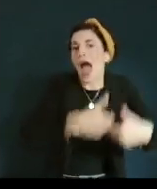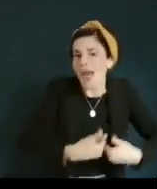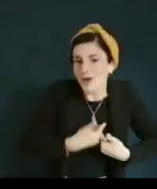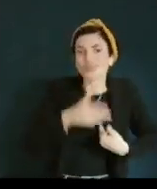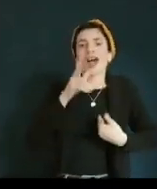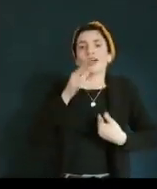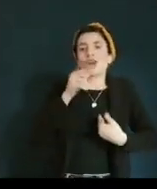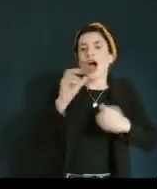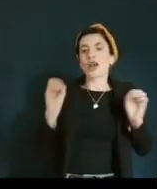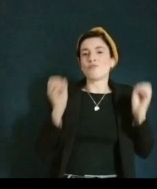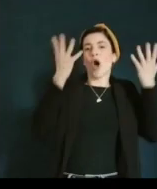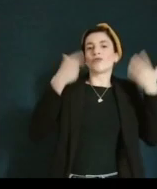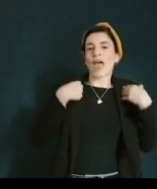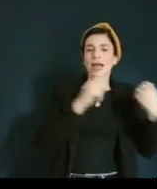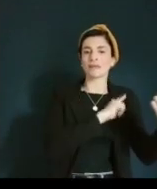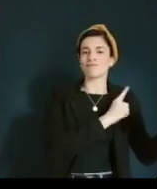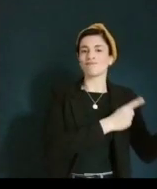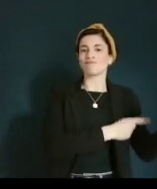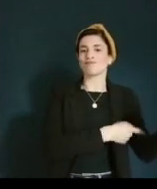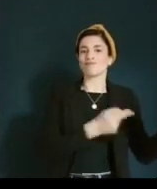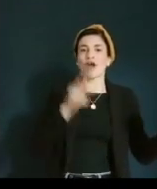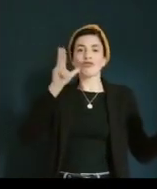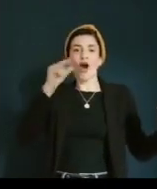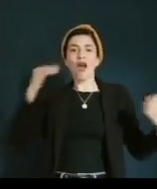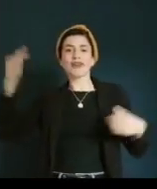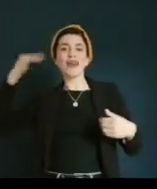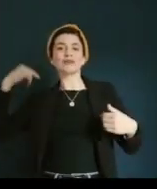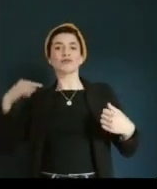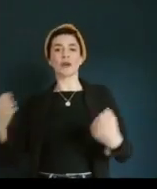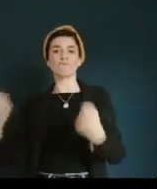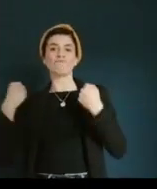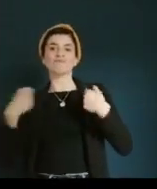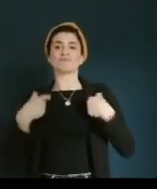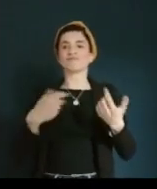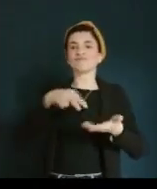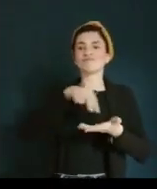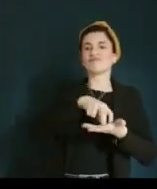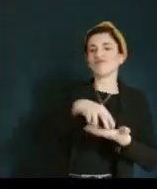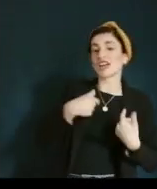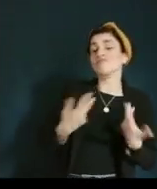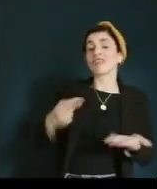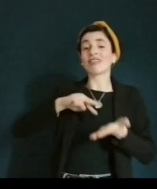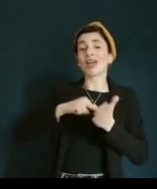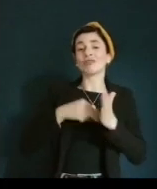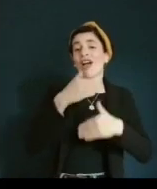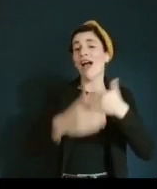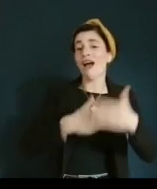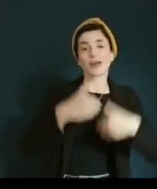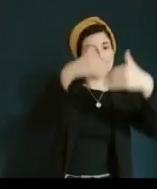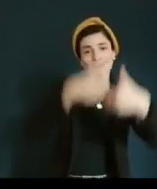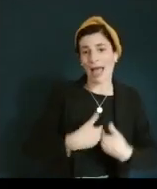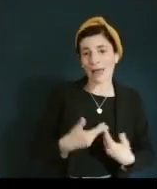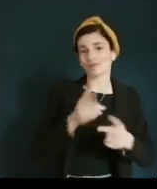aiuta anche noi donne moderne che abbiamo un pochino meno muscoli delle nostre nonne. Purtroppo il progresso